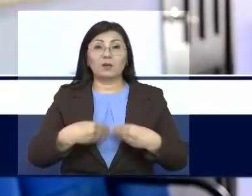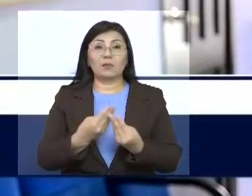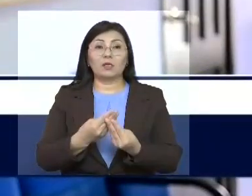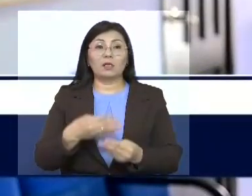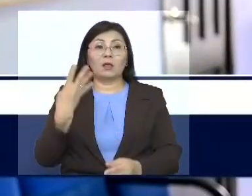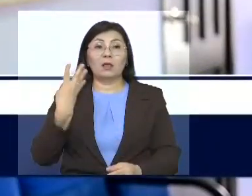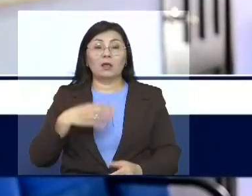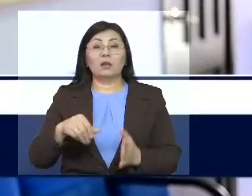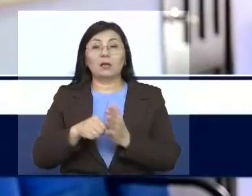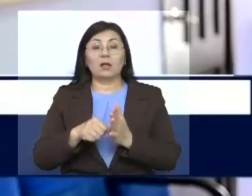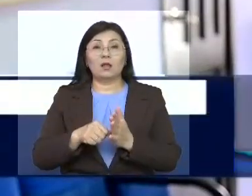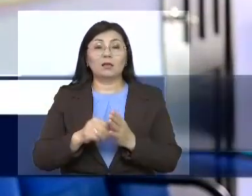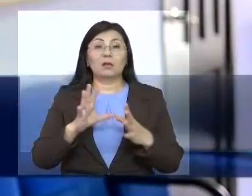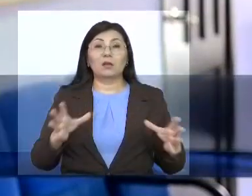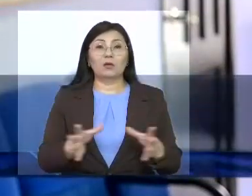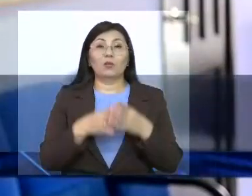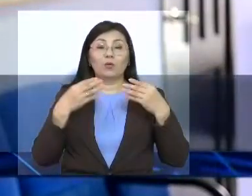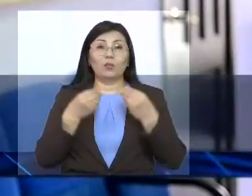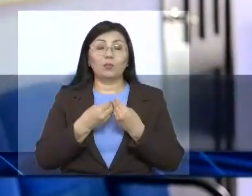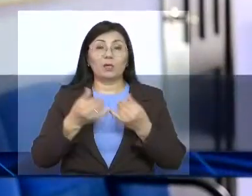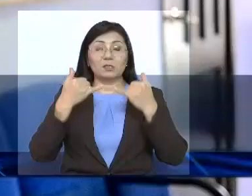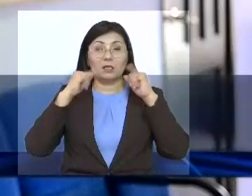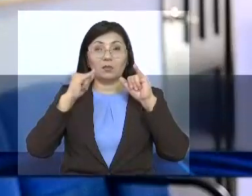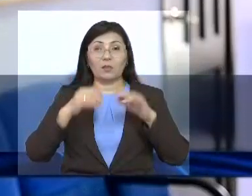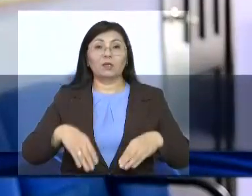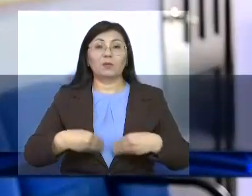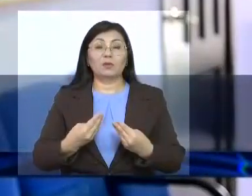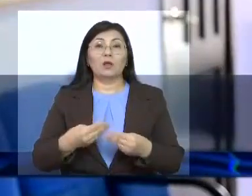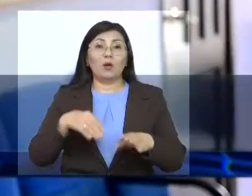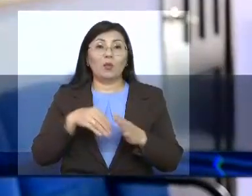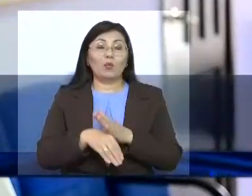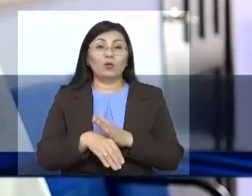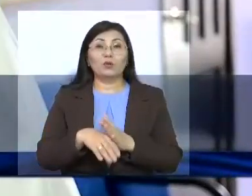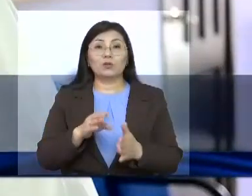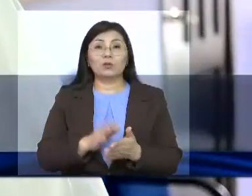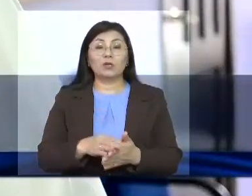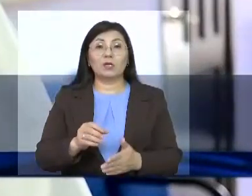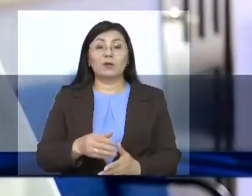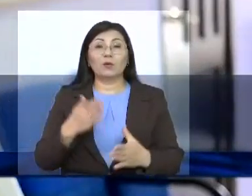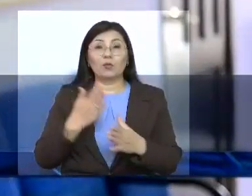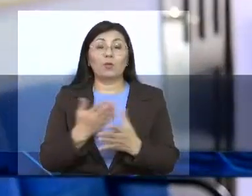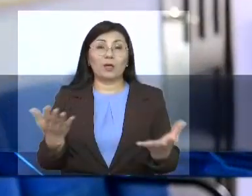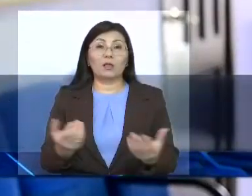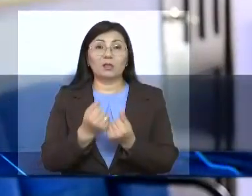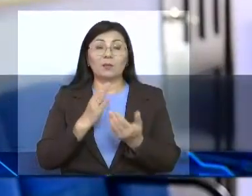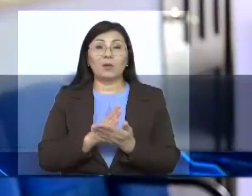46 отбасыға малдай берілді. Оның ішінде атаулы көмек алатындар бар. Енді болашақта оларға ИП